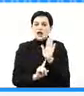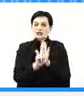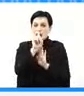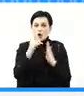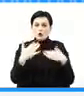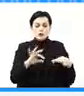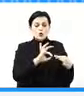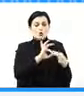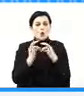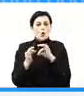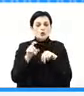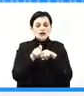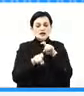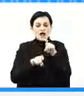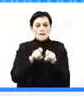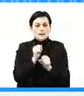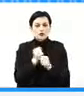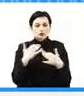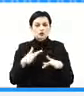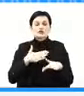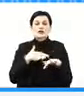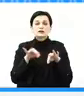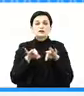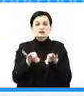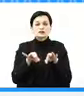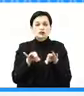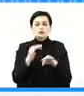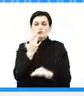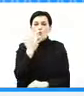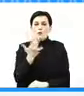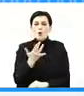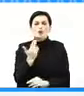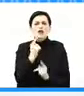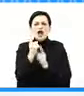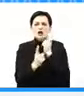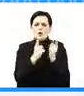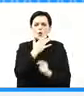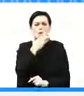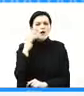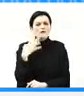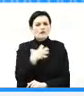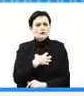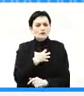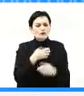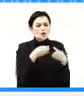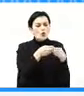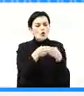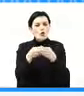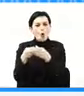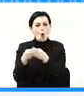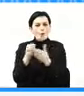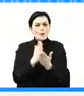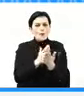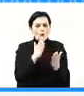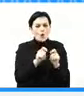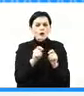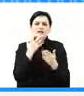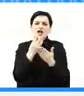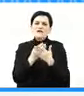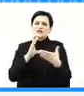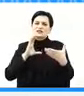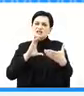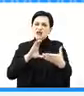უკვე კონკრეტული ნაბიჯები გვაქვს გადადგმული. ჩვენი სატრანსპორტო პოლიტიკა და რეფორმა ბევრი მნიშვნელოვანი კომპონენტისგან შედგება, თავისი